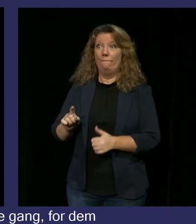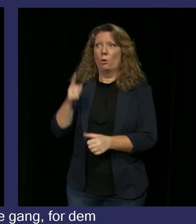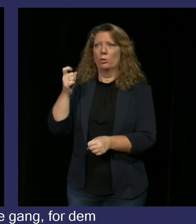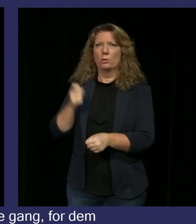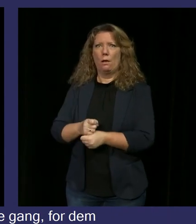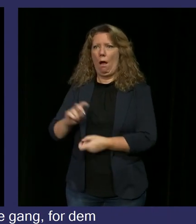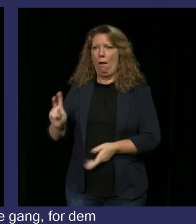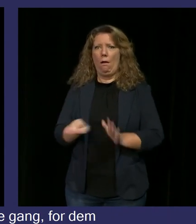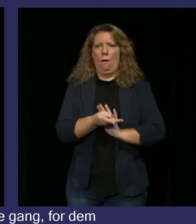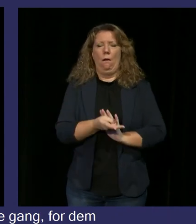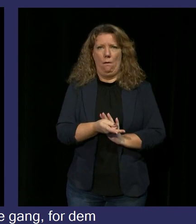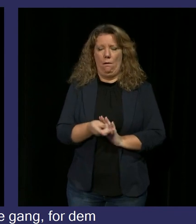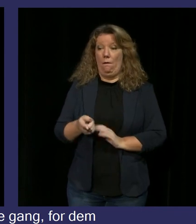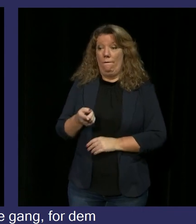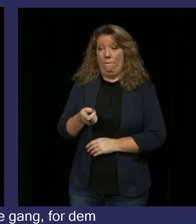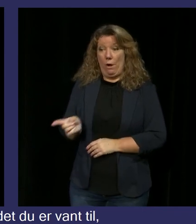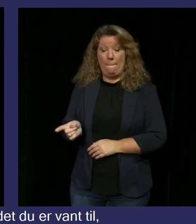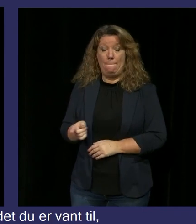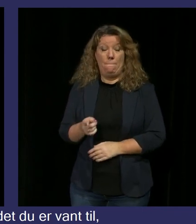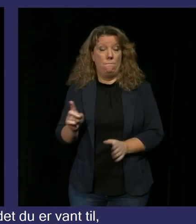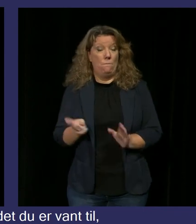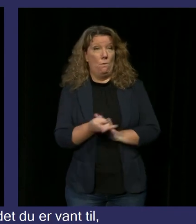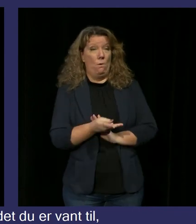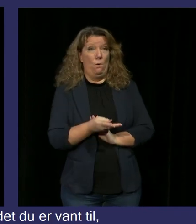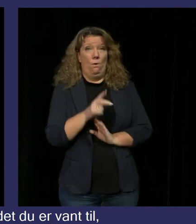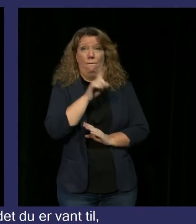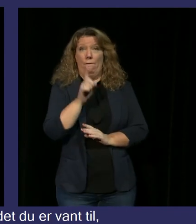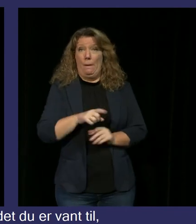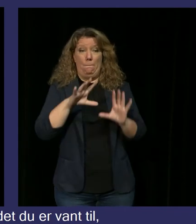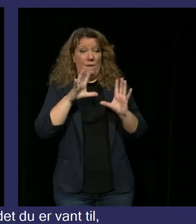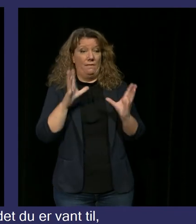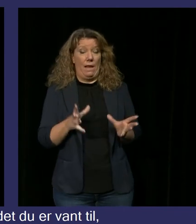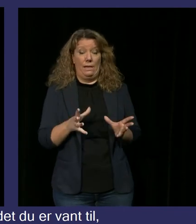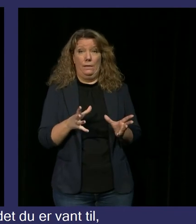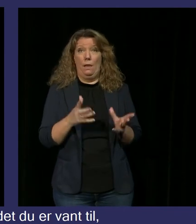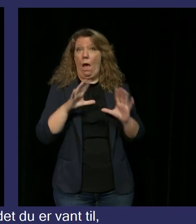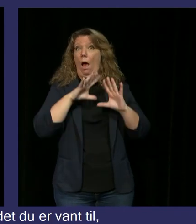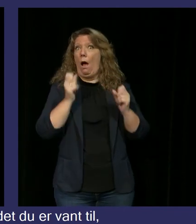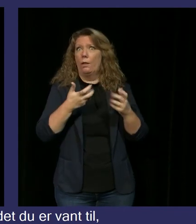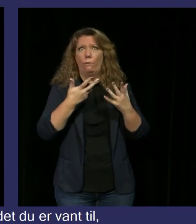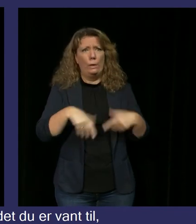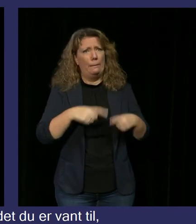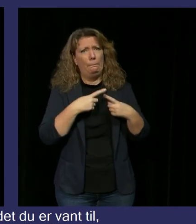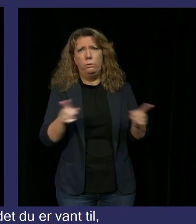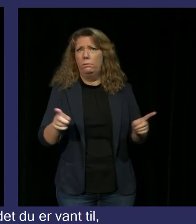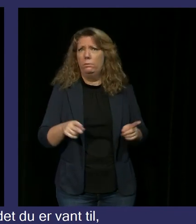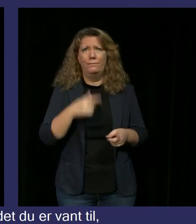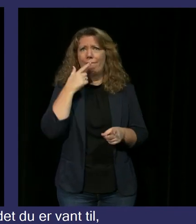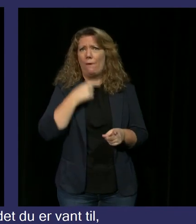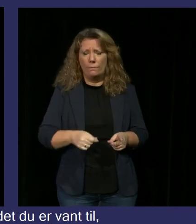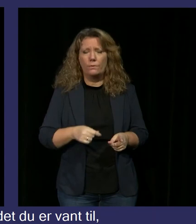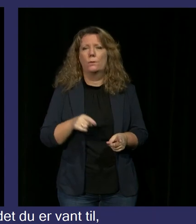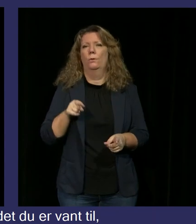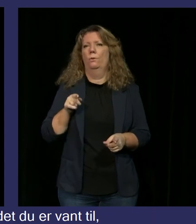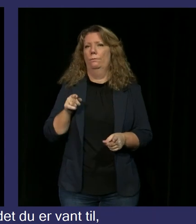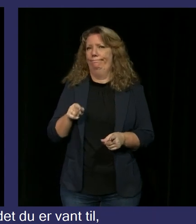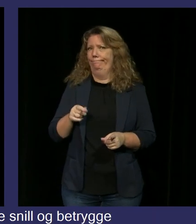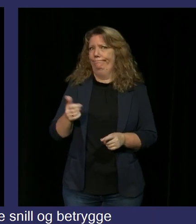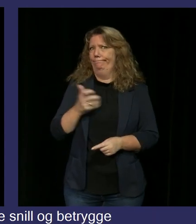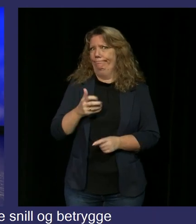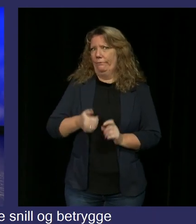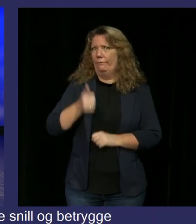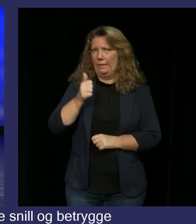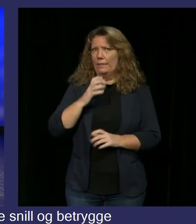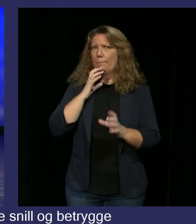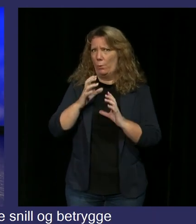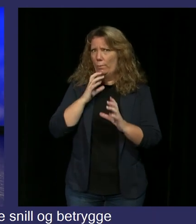for dem så det en helt fremmed verden, hvor ting fungerer helt annerledes enn det du vant til, og da dette med kommunikasjon utrolig viktig. Og